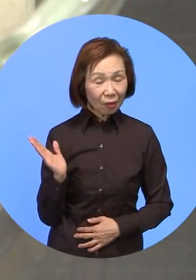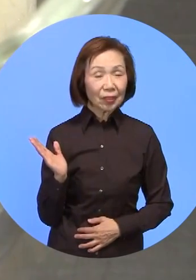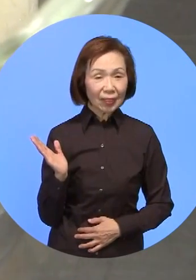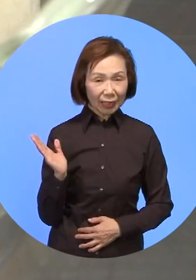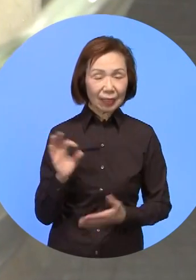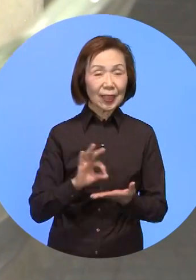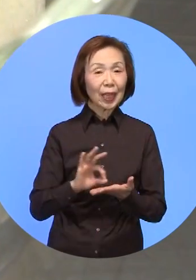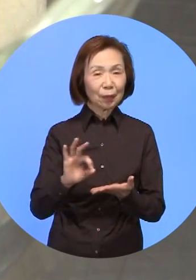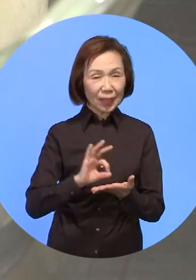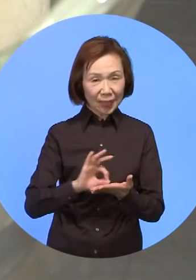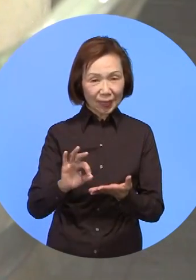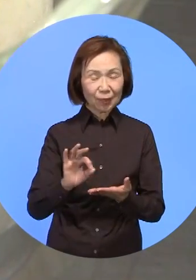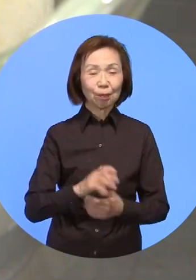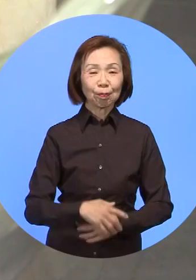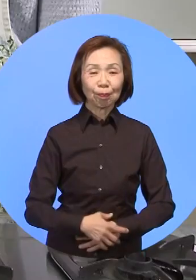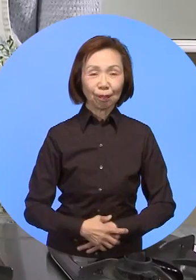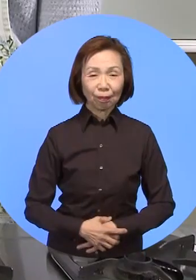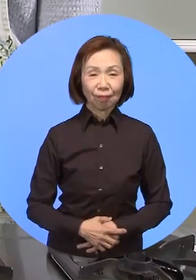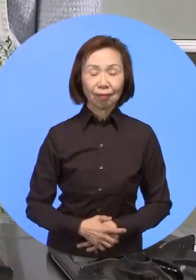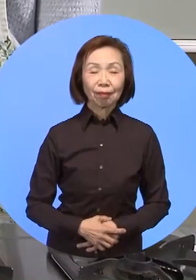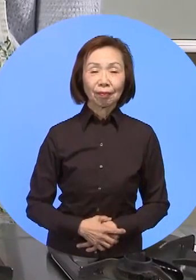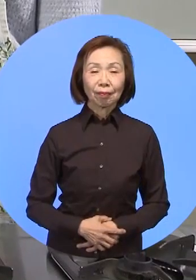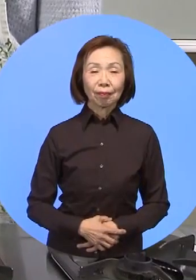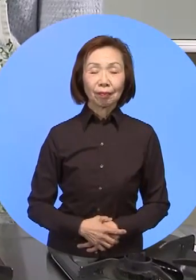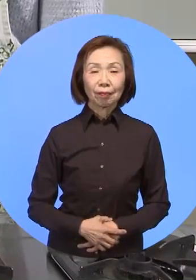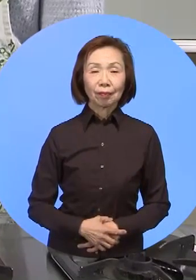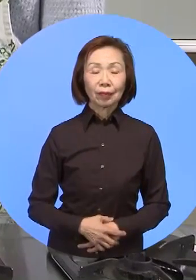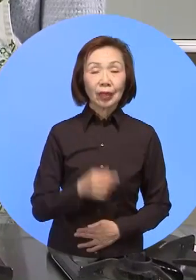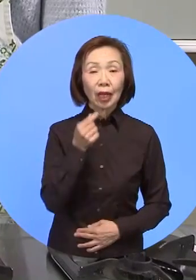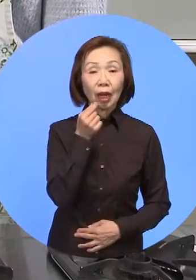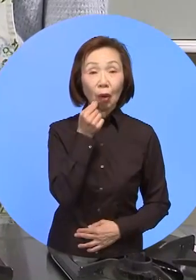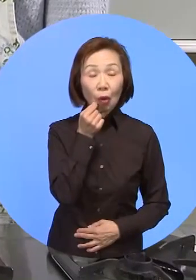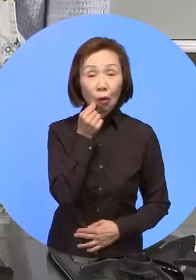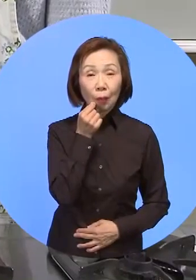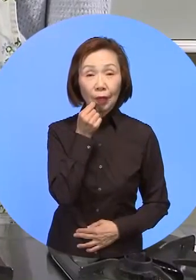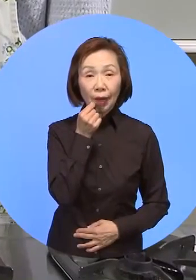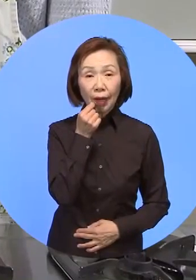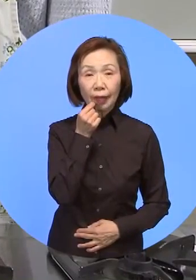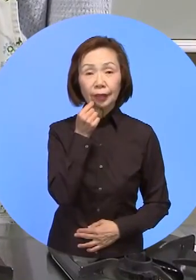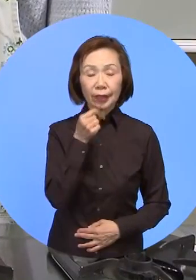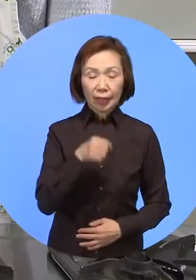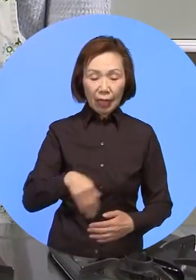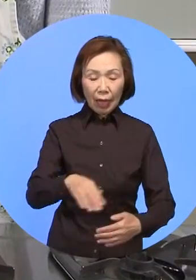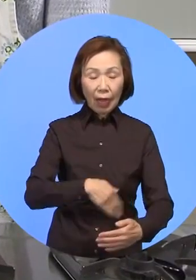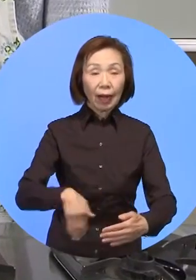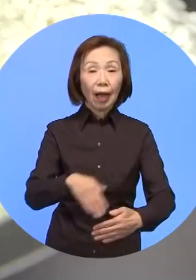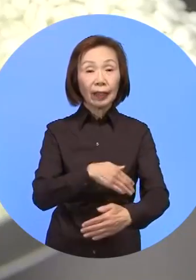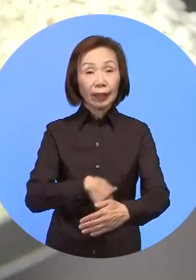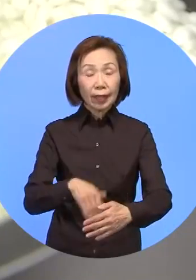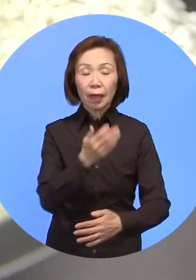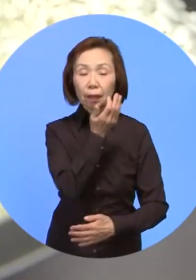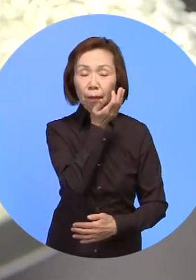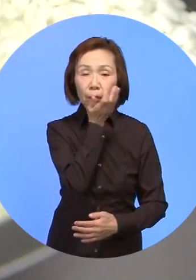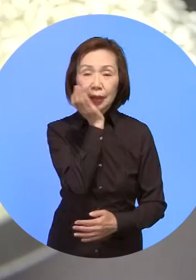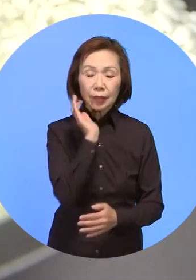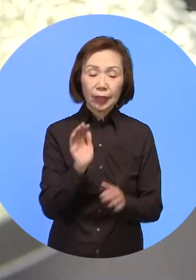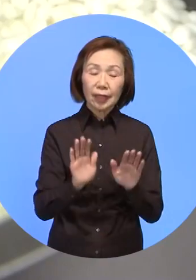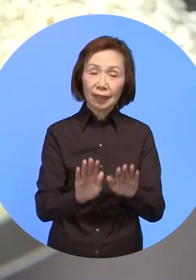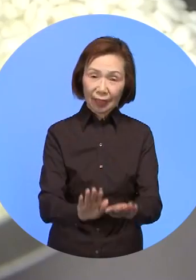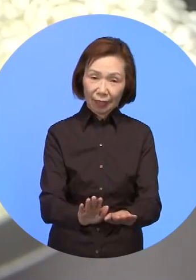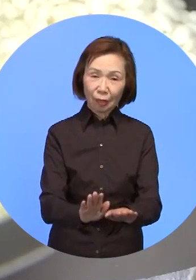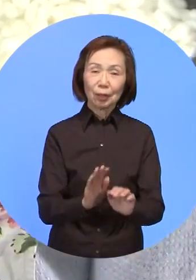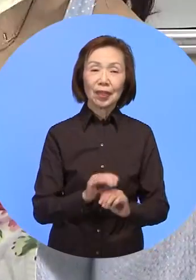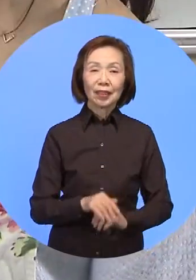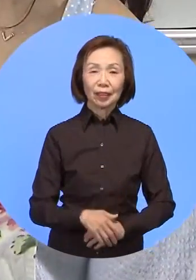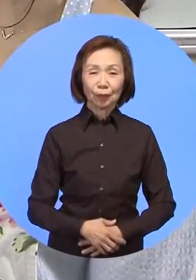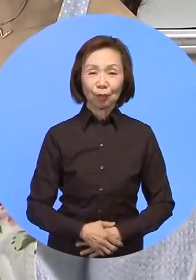くなってますが、そういった材料になってます。でお米の方なんですが、お米は洗って水につけておいてください